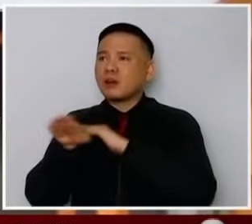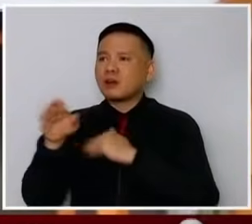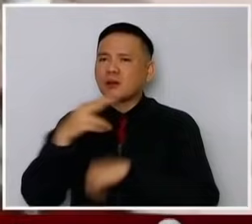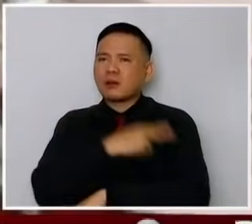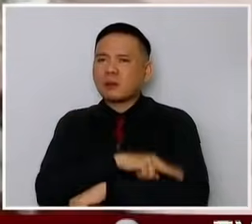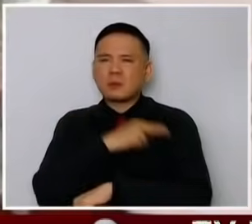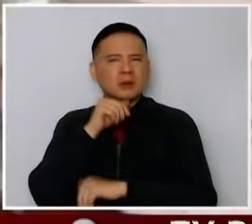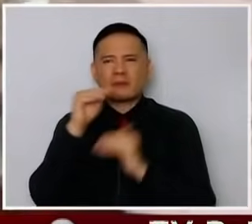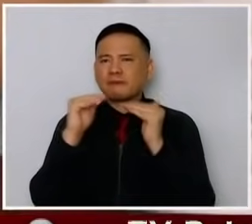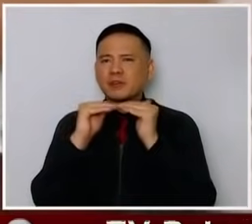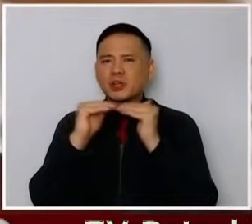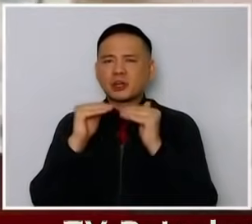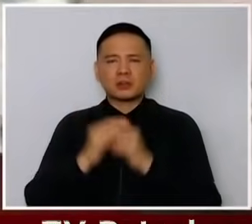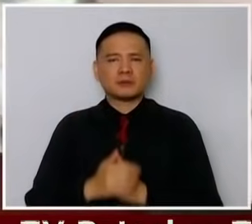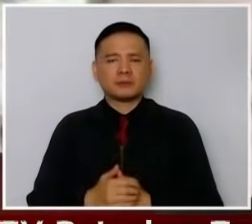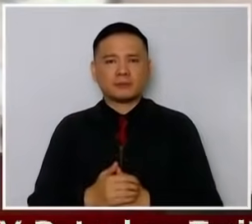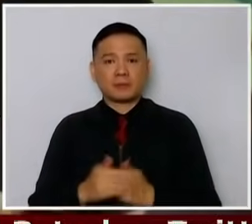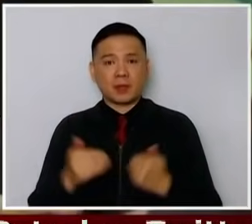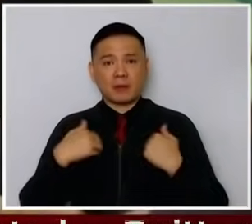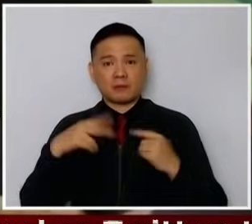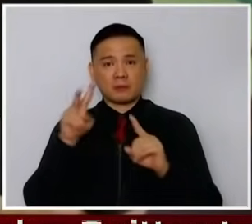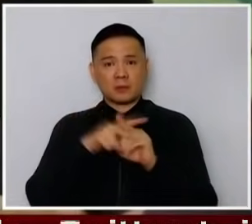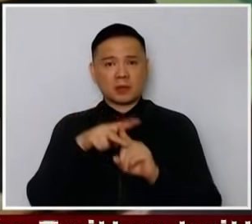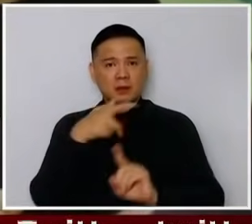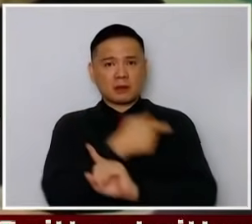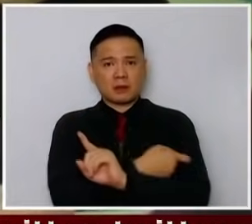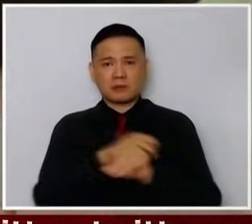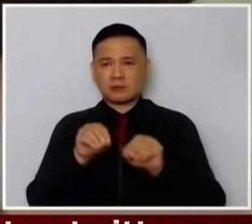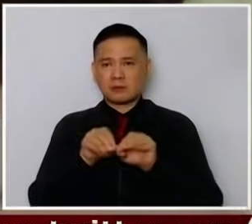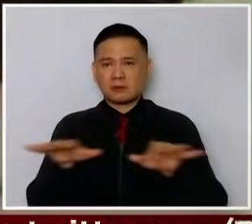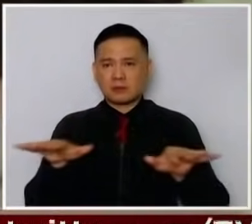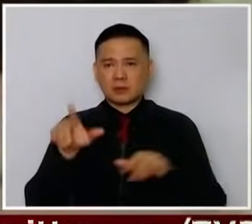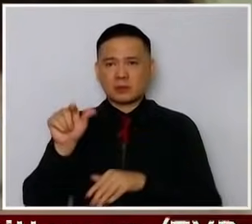na mag-umpisa ang vaccine rollout sa lungsod noong Marso,